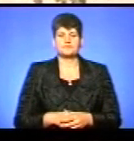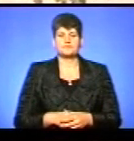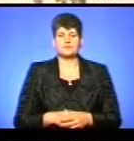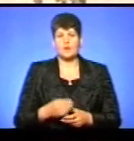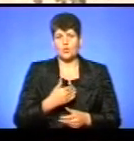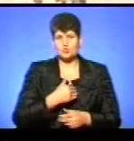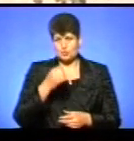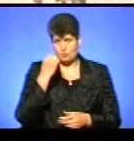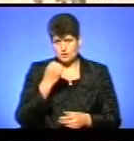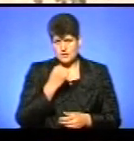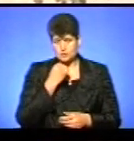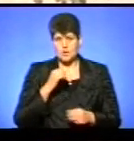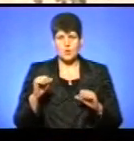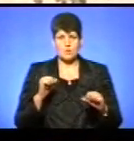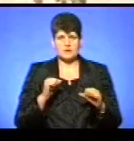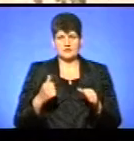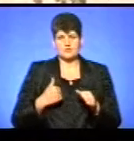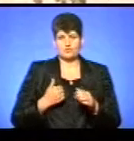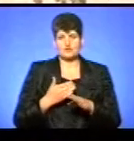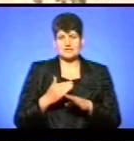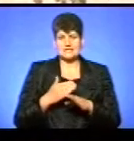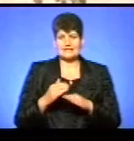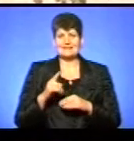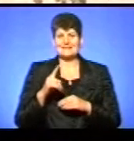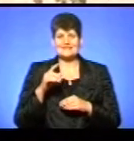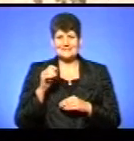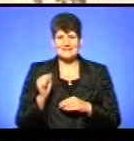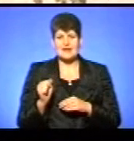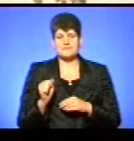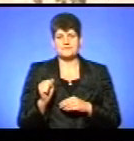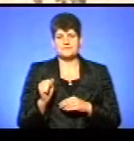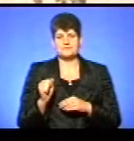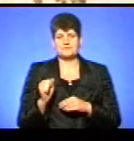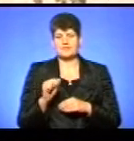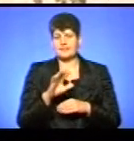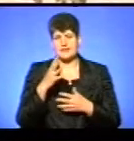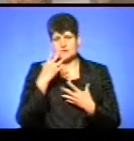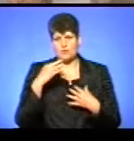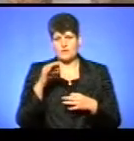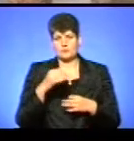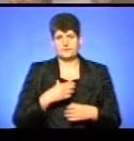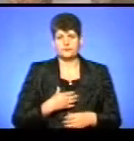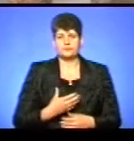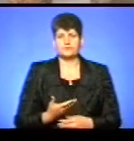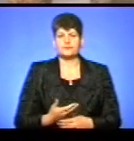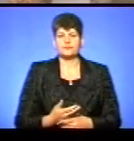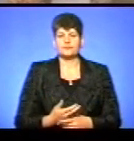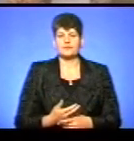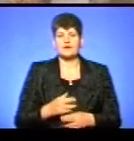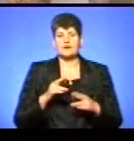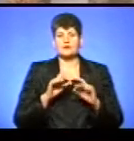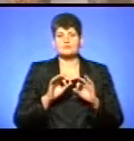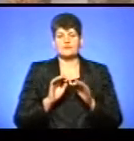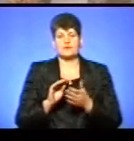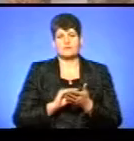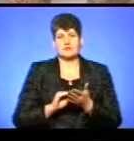хочу подякувати командуванню військової частини за те, що не забувають за мене. Як розповів